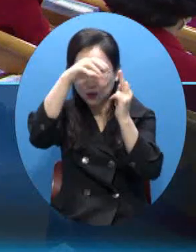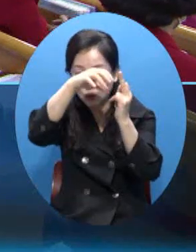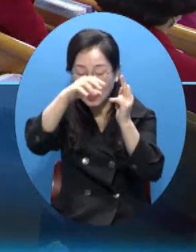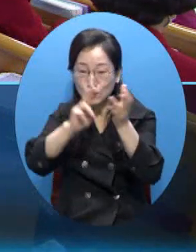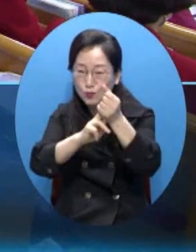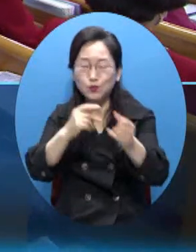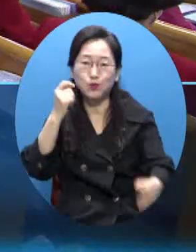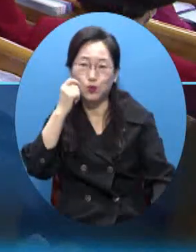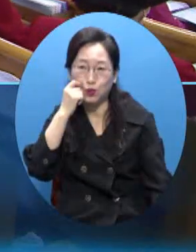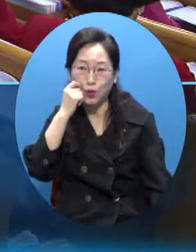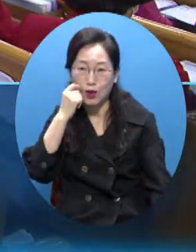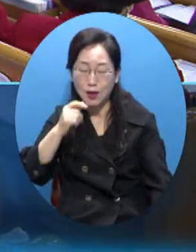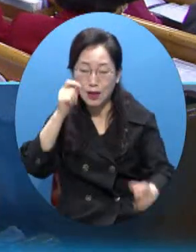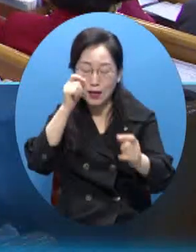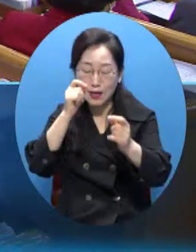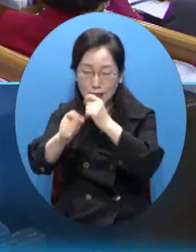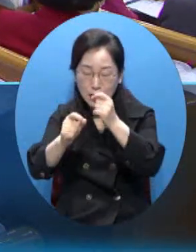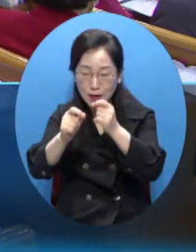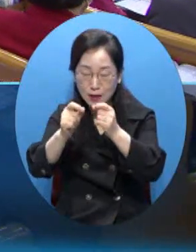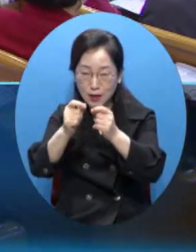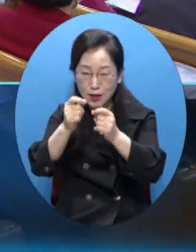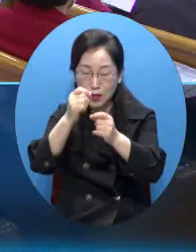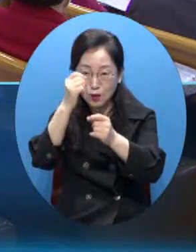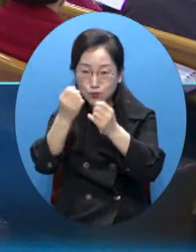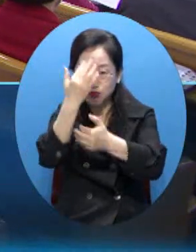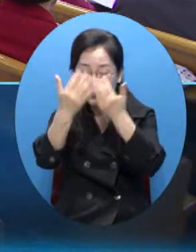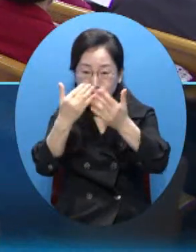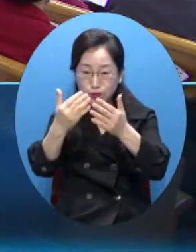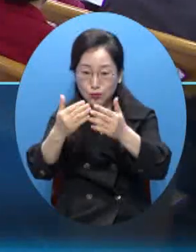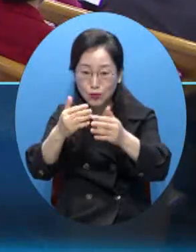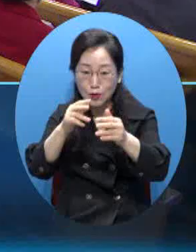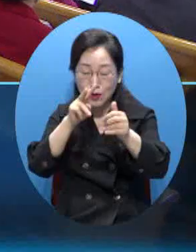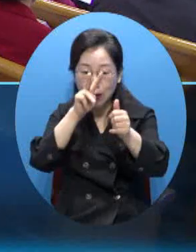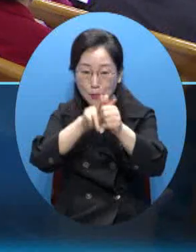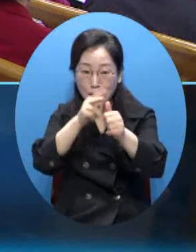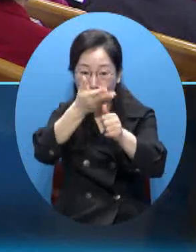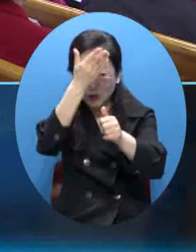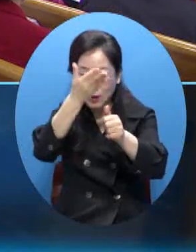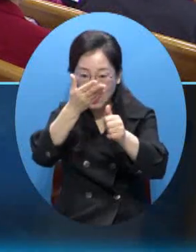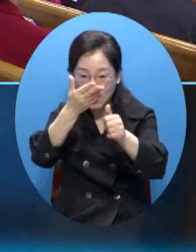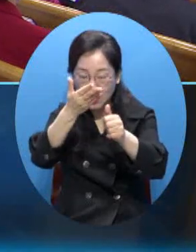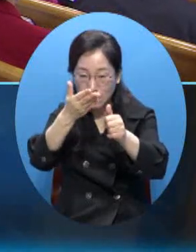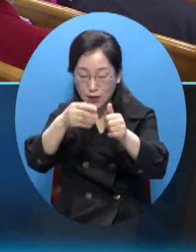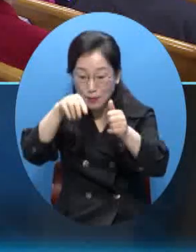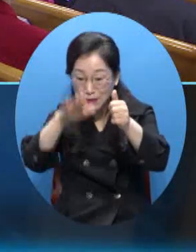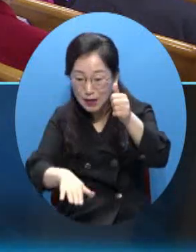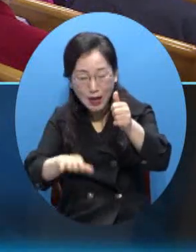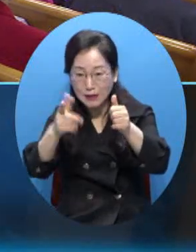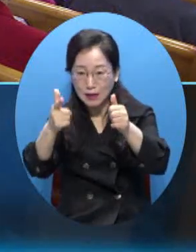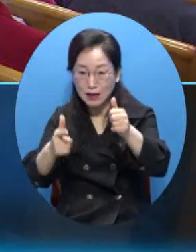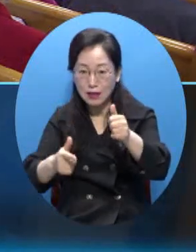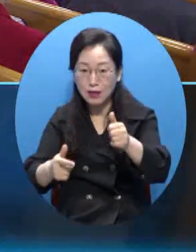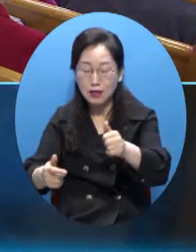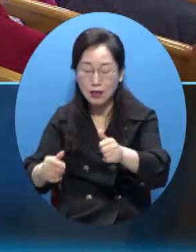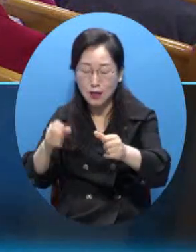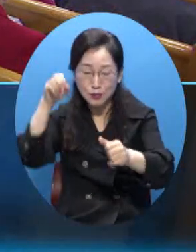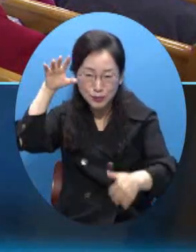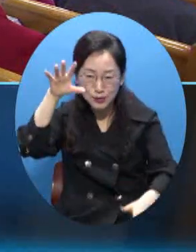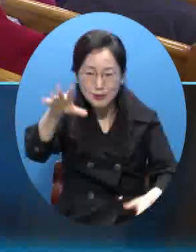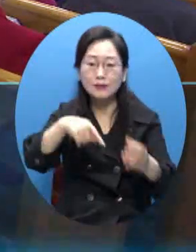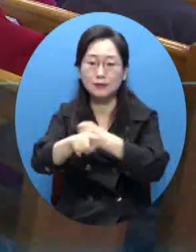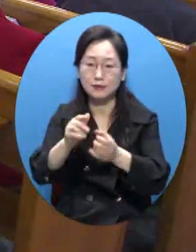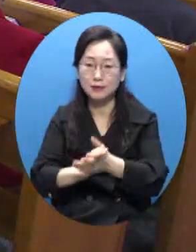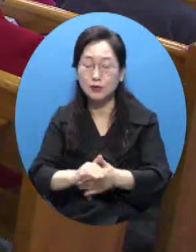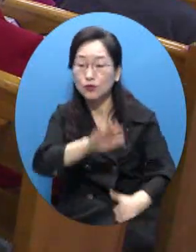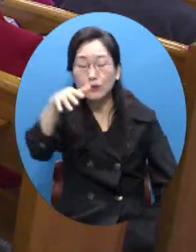것이요 사람이 등불을 켜서 마루에 두지 아니하고 등경에 두나니 이러므로 집안 모든 사람에게 빛이 있느니라. 그래서 우리가